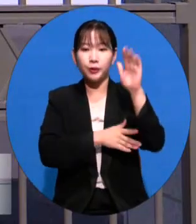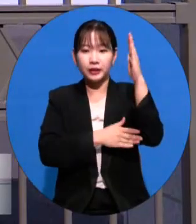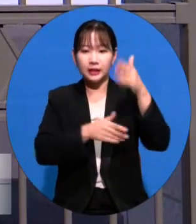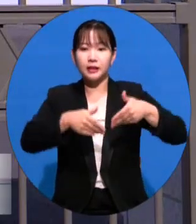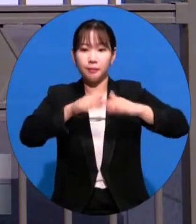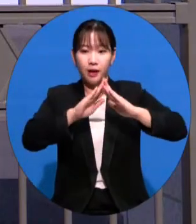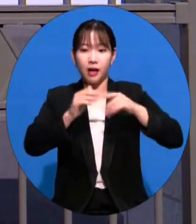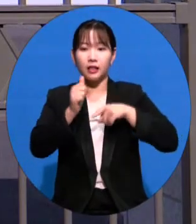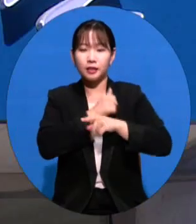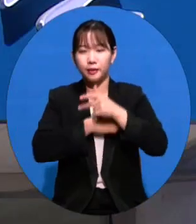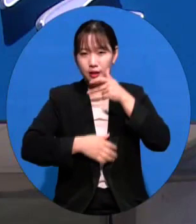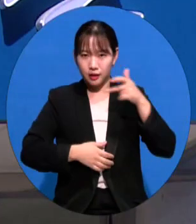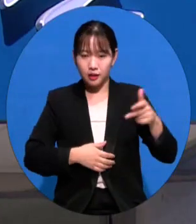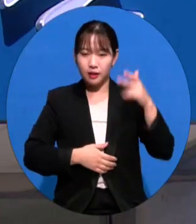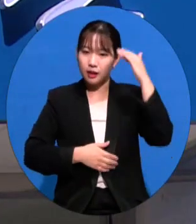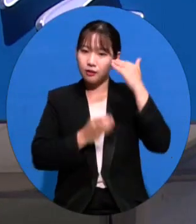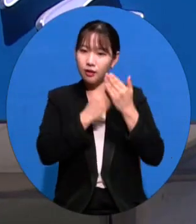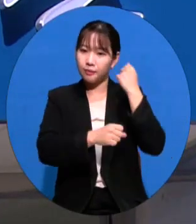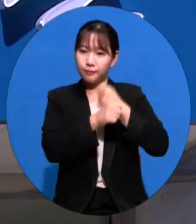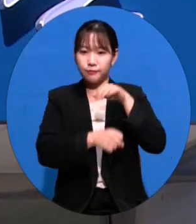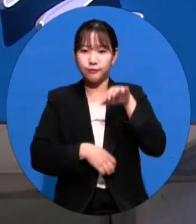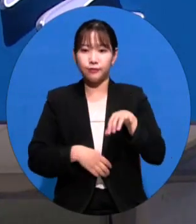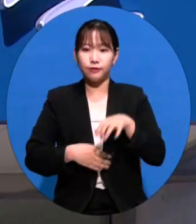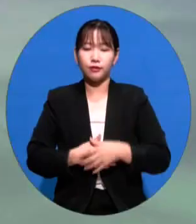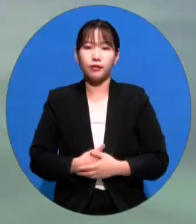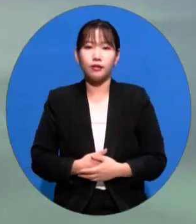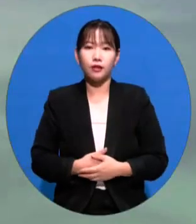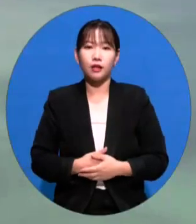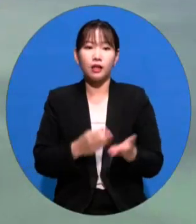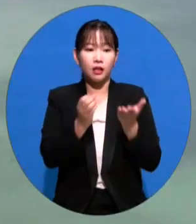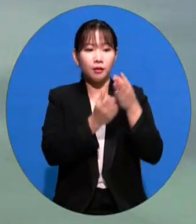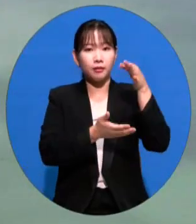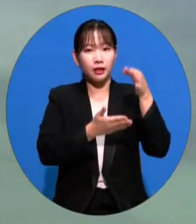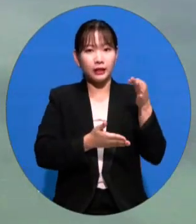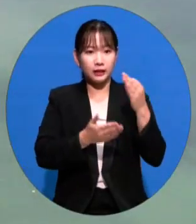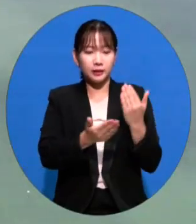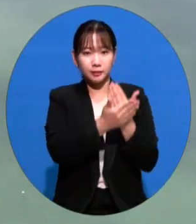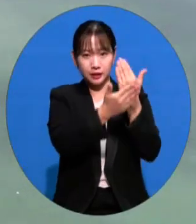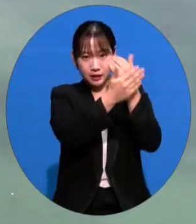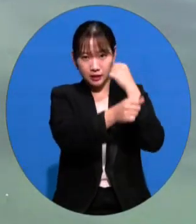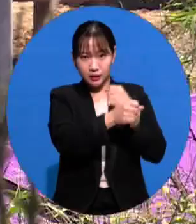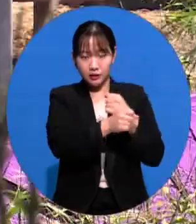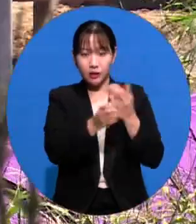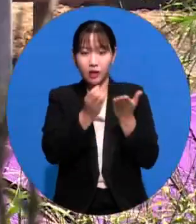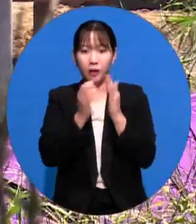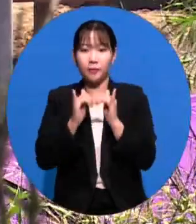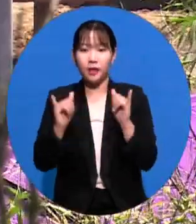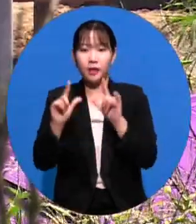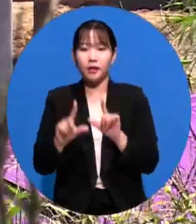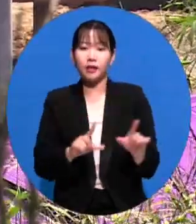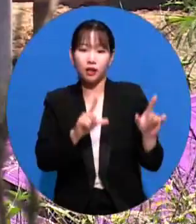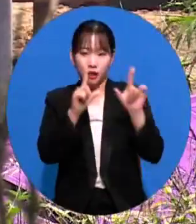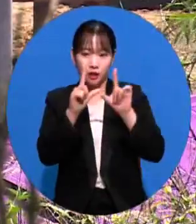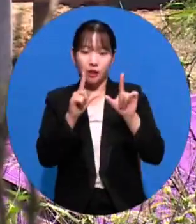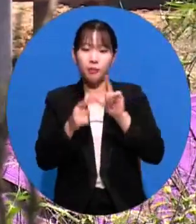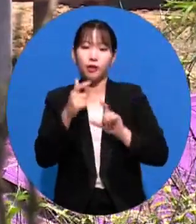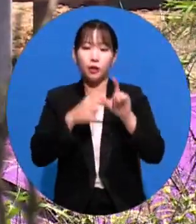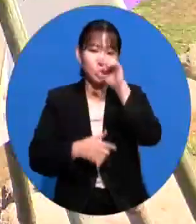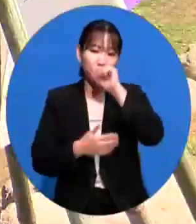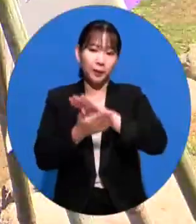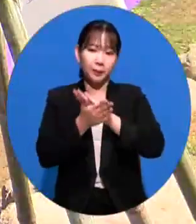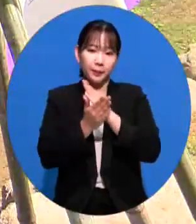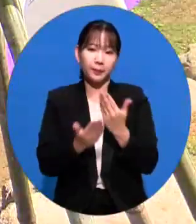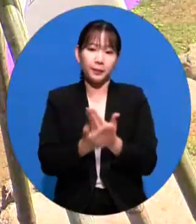그 의미가 뜻깊은 한국서험진흥원. 섬의 가치를 높이고 섬 주민들의 삶의 질을